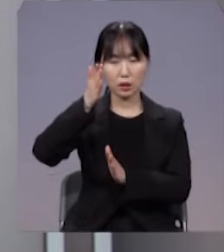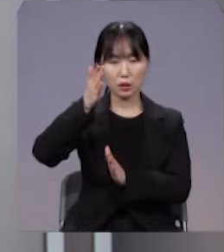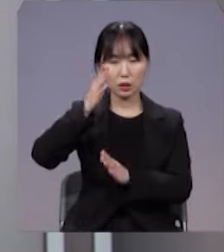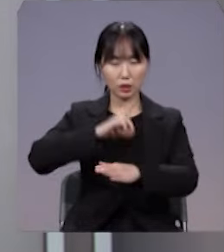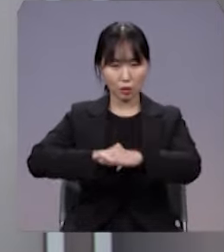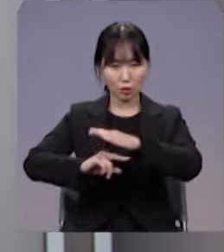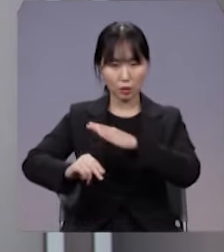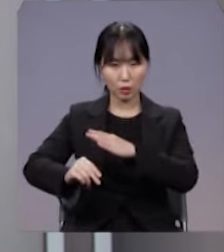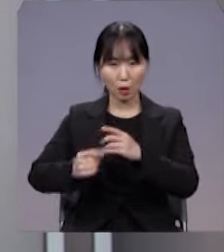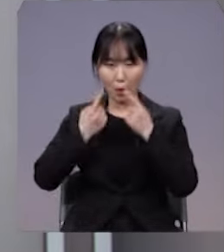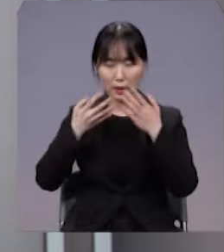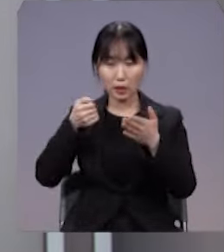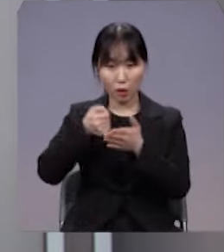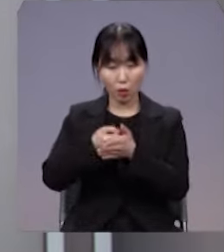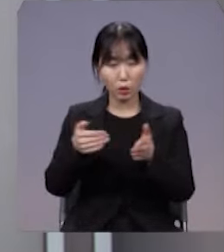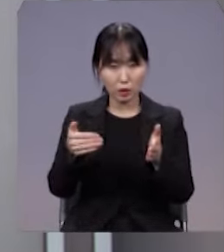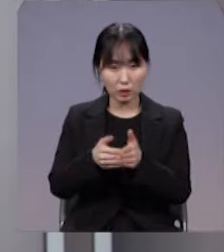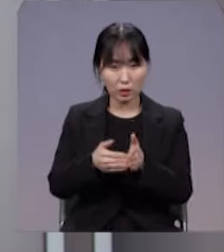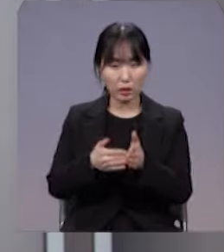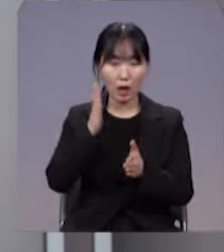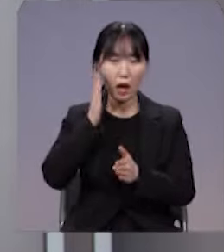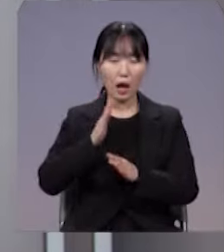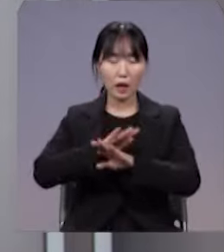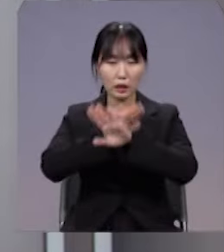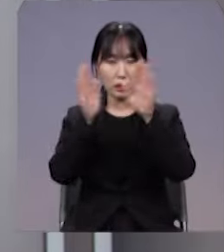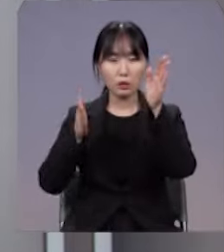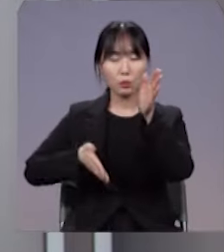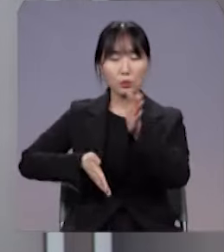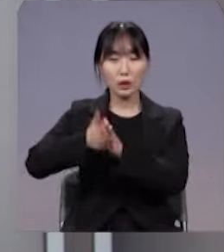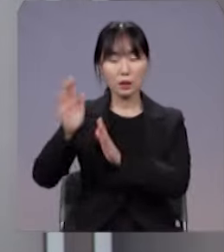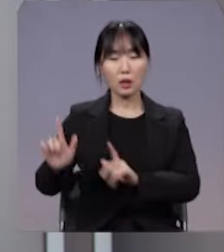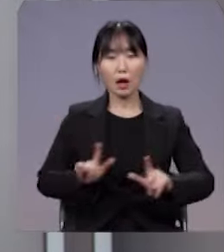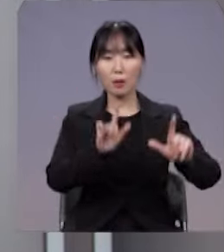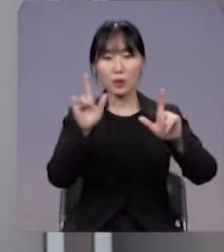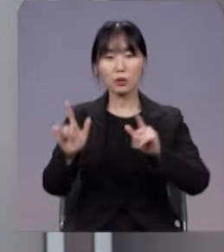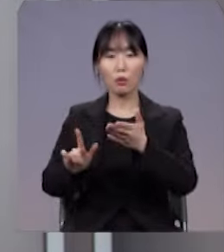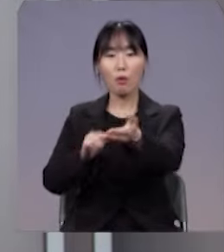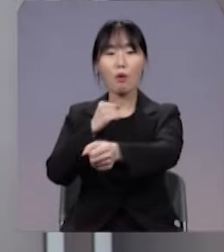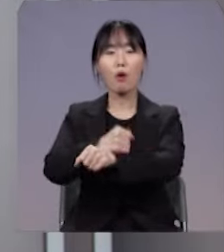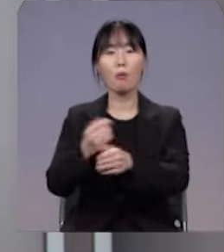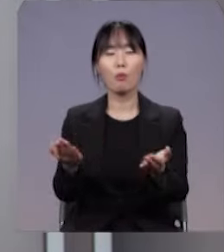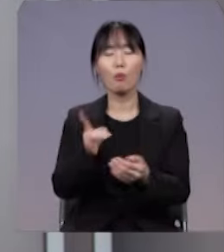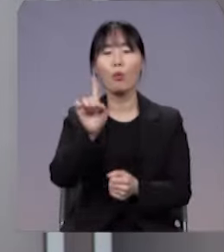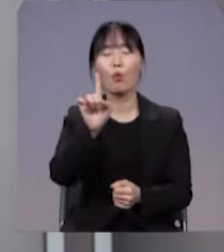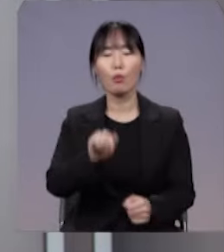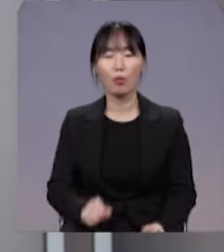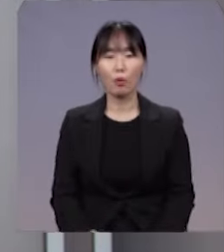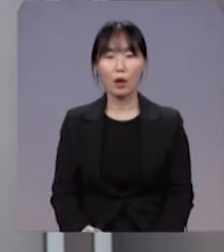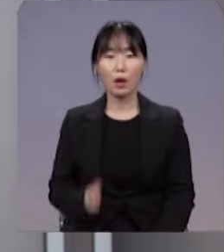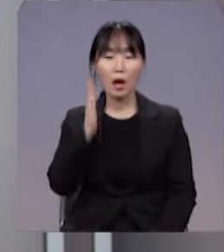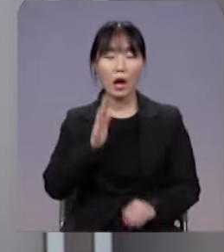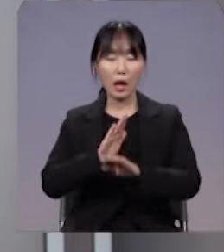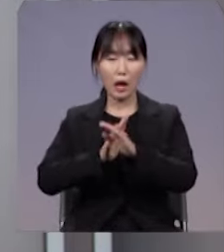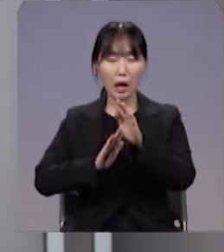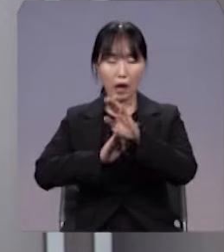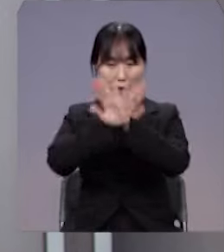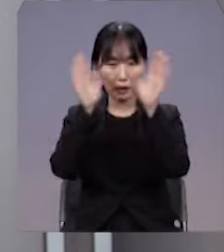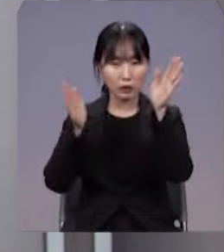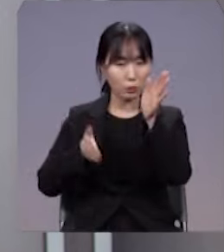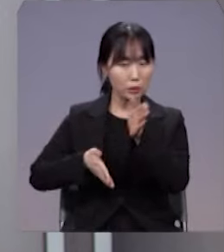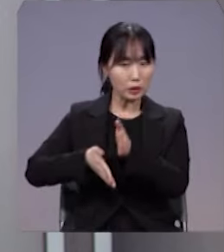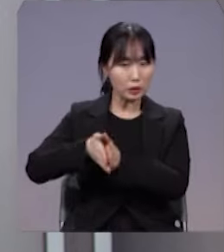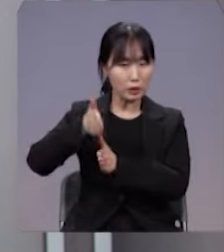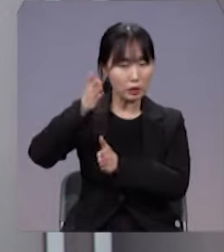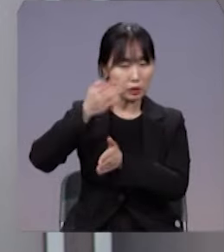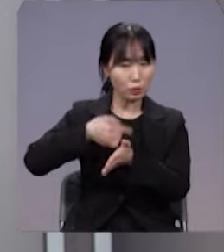저희가 확정시켰다 살면서 도대체 무엇을 했습니까 하늘도시에 어 하늘